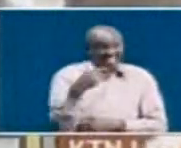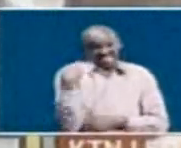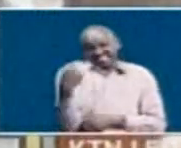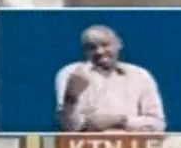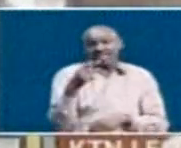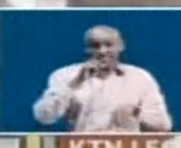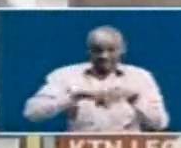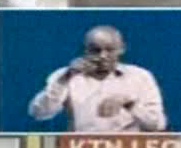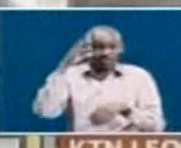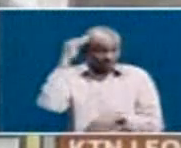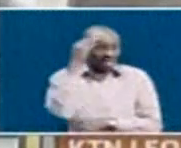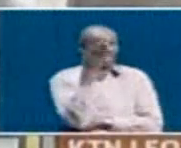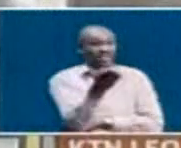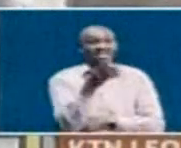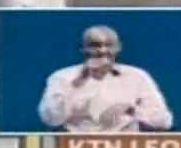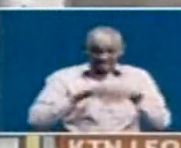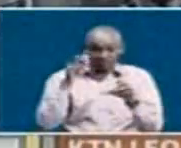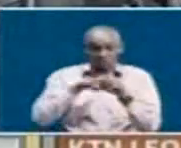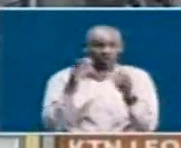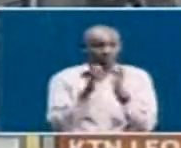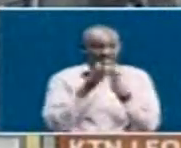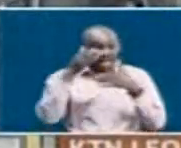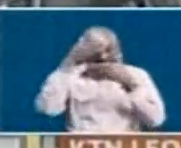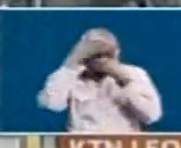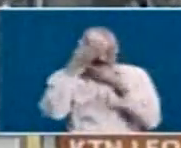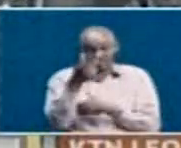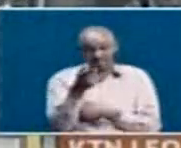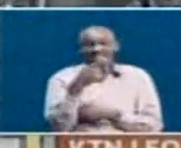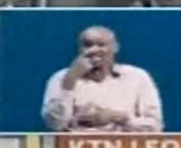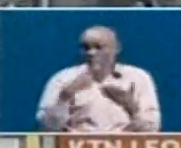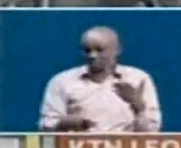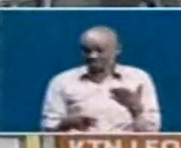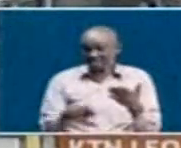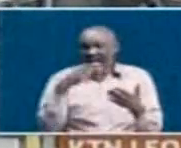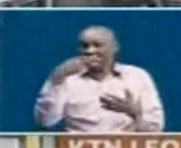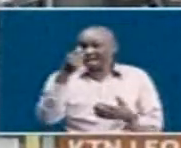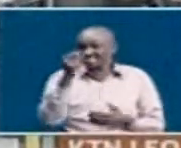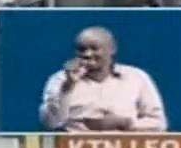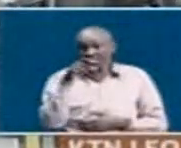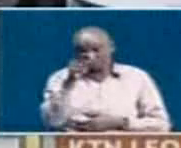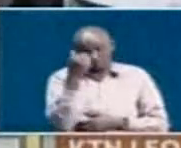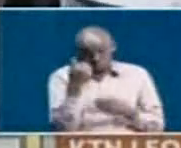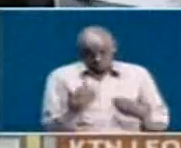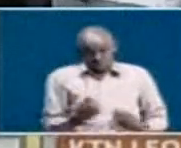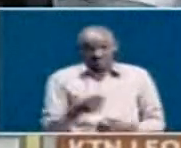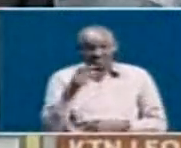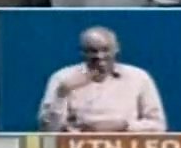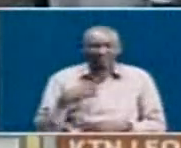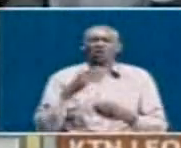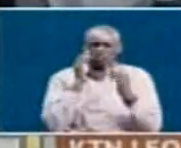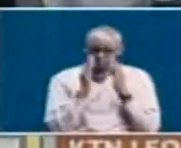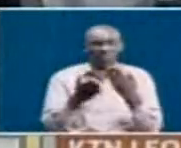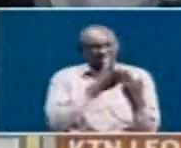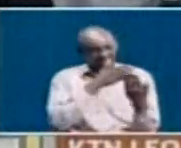majuzi baada ya kuwa nchini Somalia walikujiunga na kundi la Al-Shabaab. Yadaiwa Hassan ni mmoja wa vijana waliokuwa na ushawishi mkuu